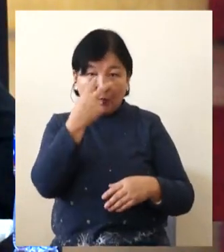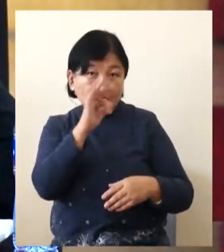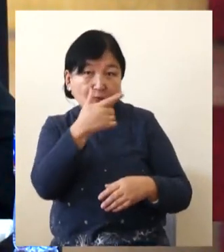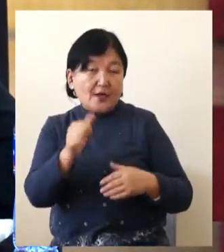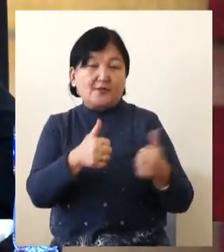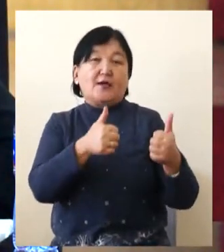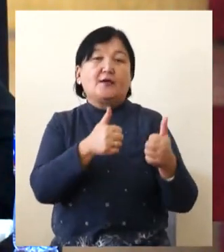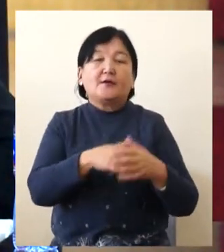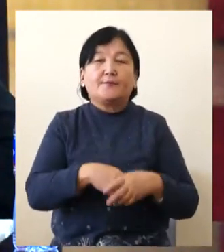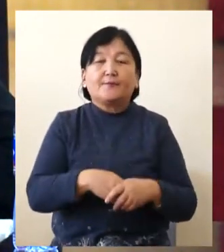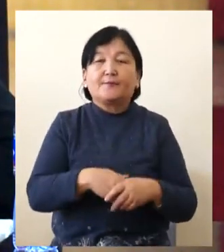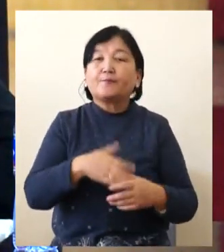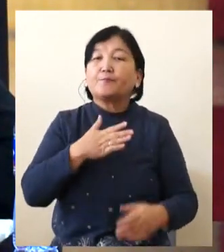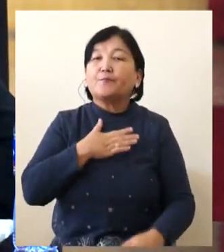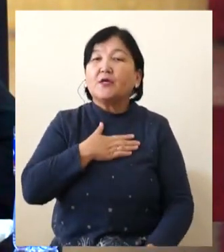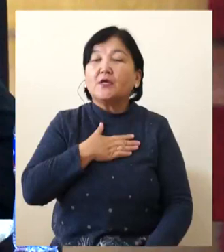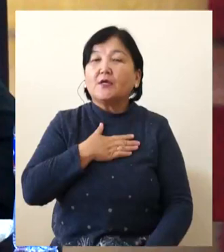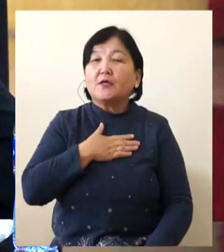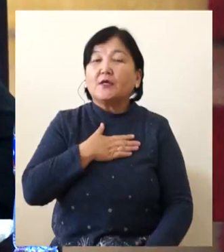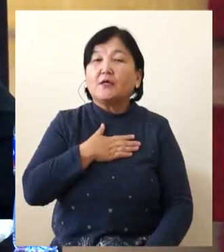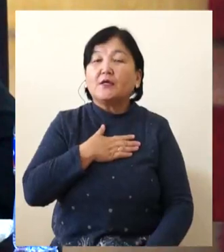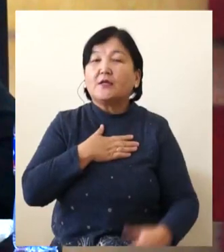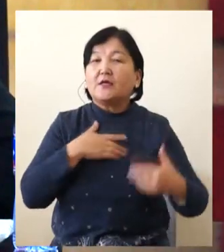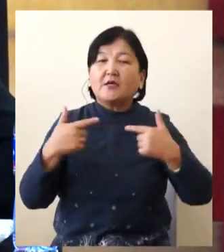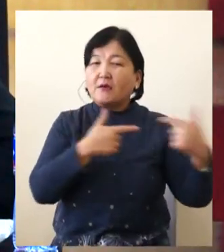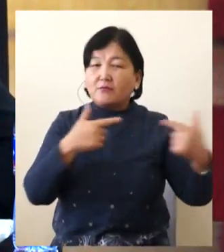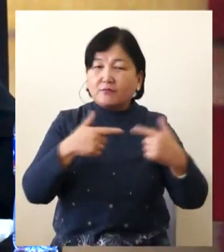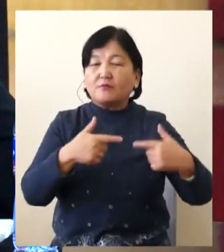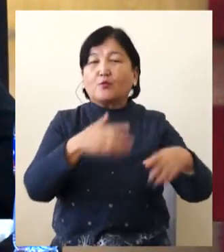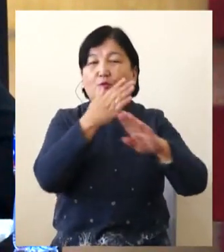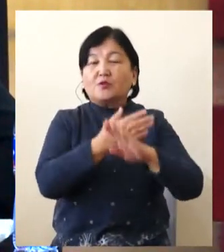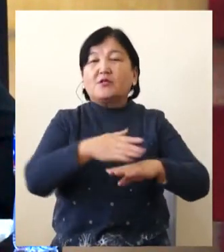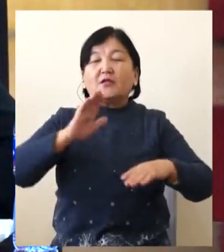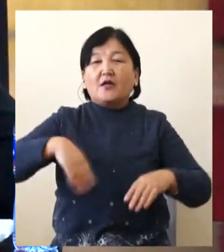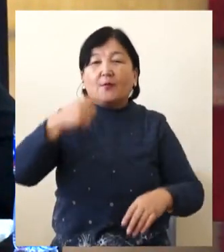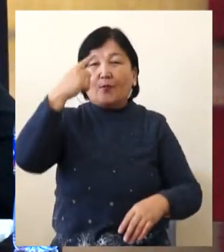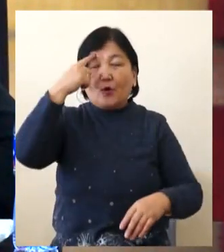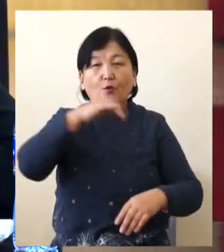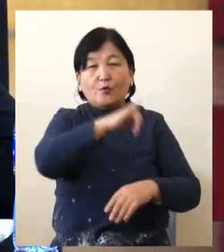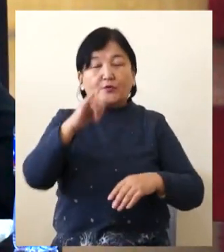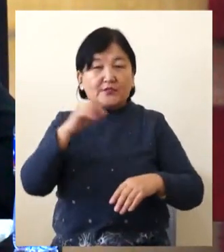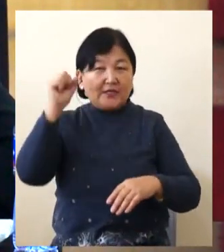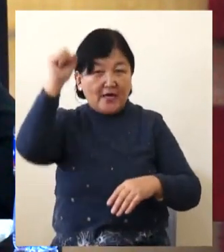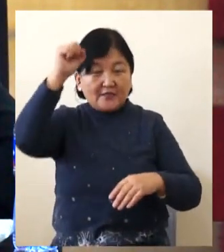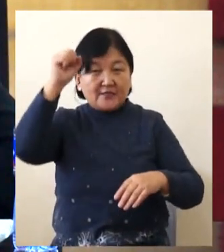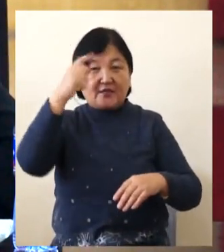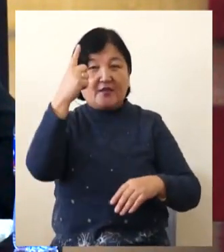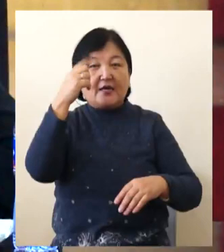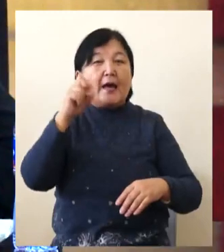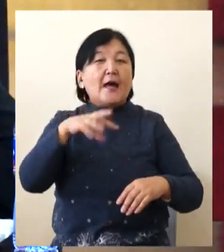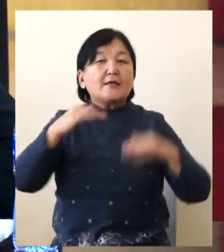байна. Би энэ хямрал дуусны дараа Монгол улсын ардчилсан нэг алхам дэшснэ гэж үзэж